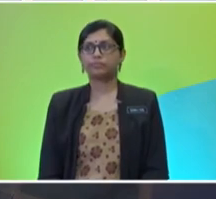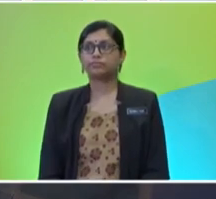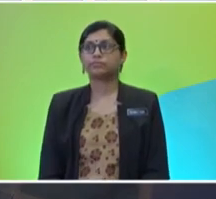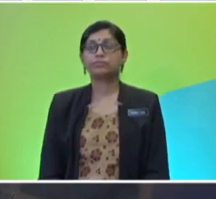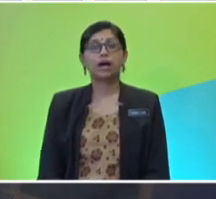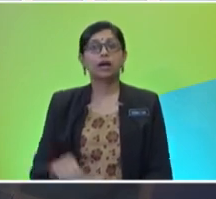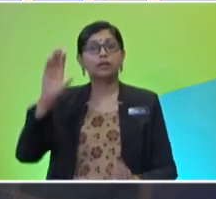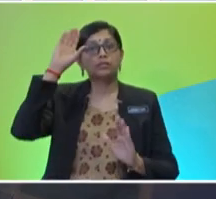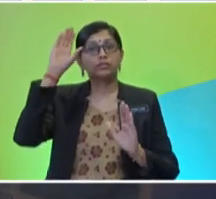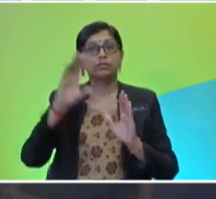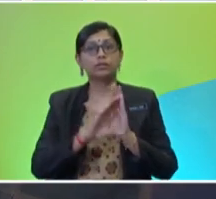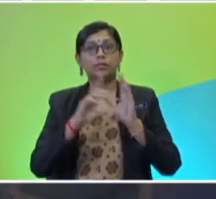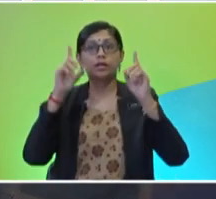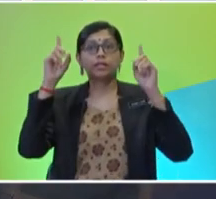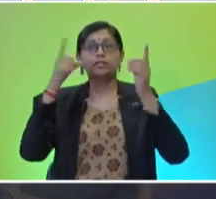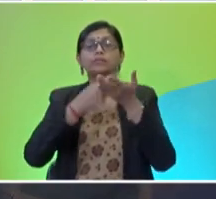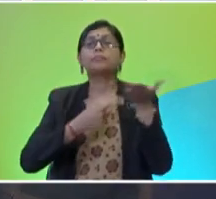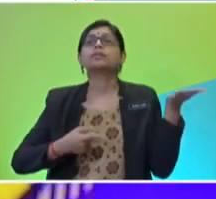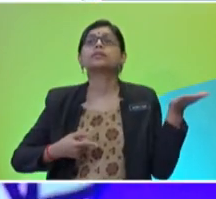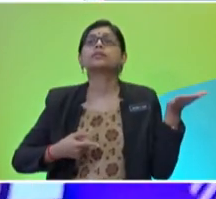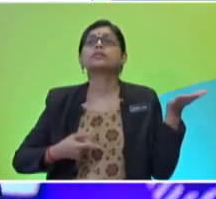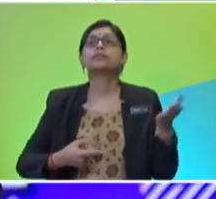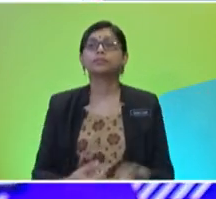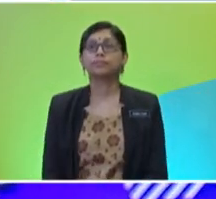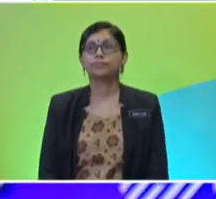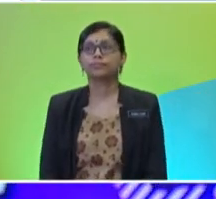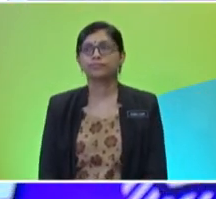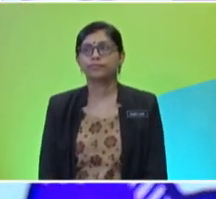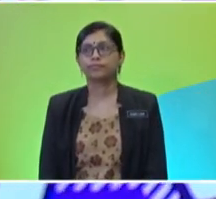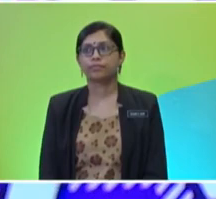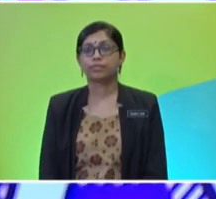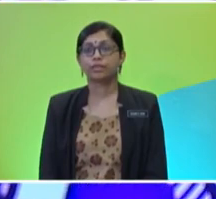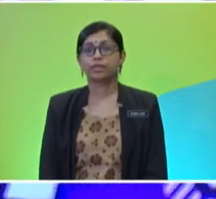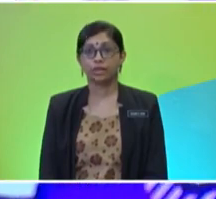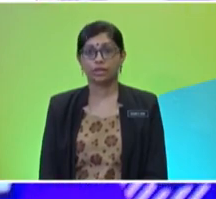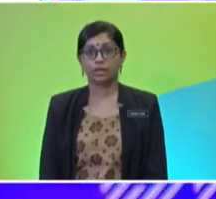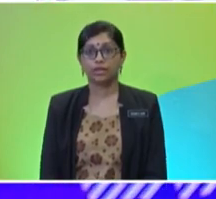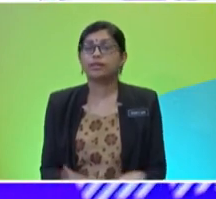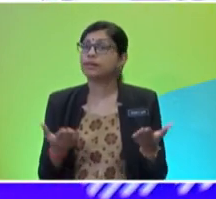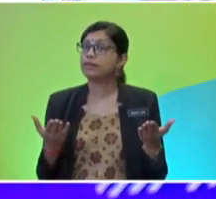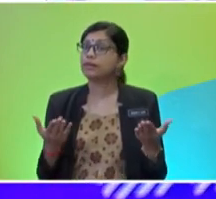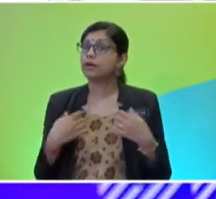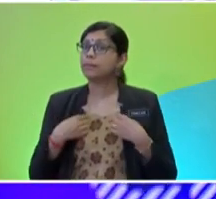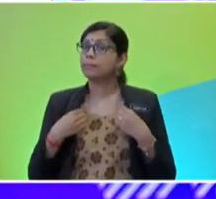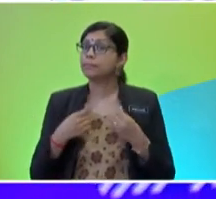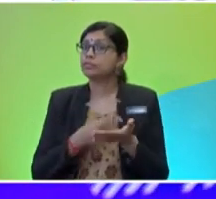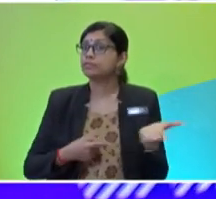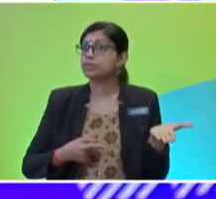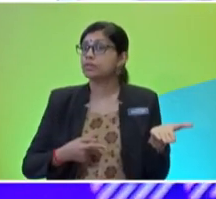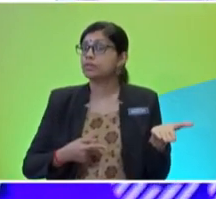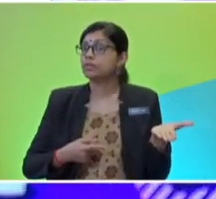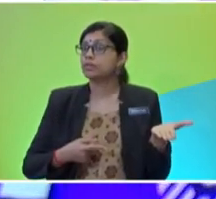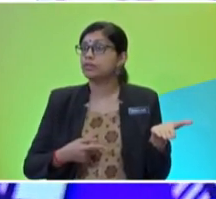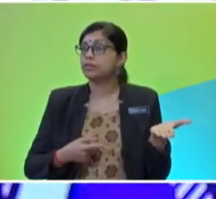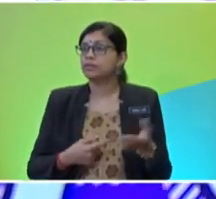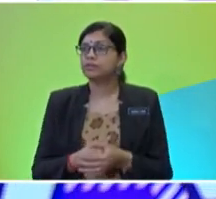Okey. Okey, ini kalau murid-murid tengok kat sini kan, ini gambar apa ni? Ini pakaian apa? Abang Akmal, tolong